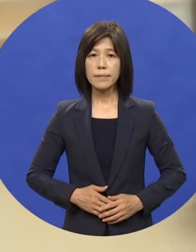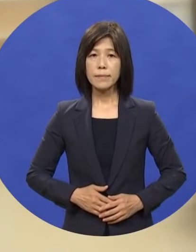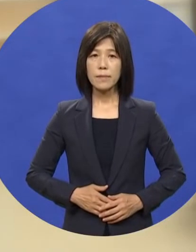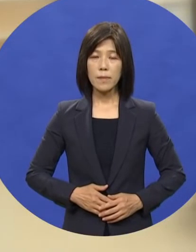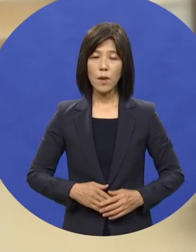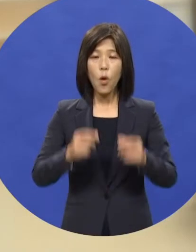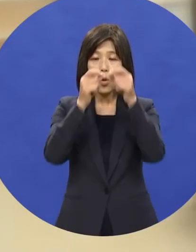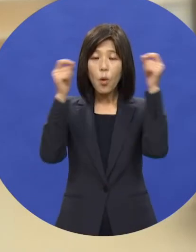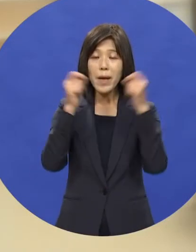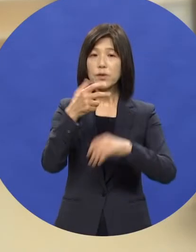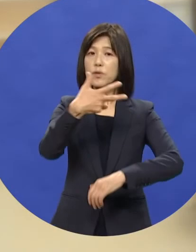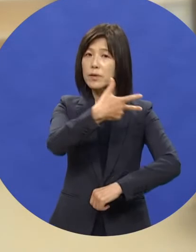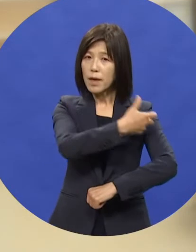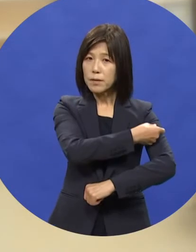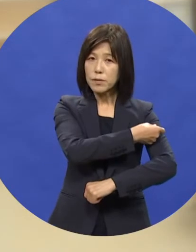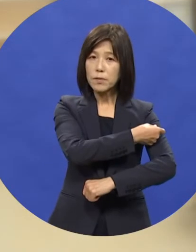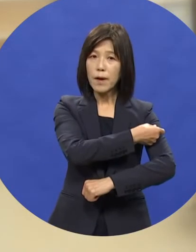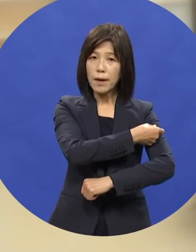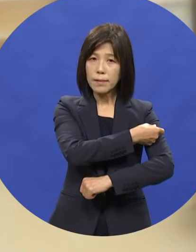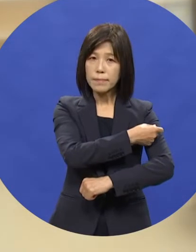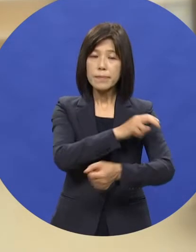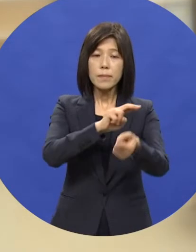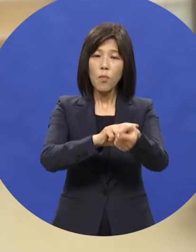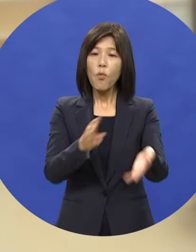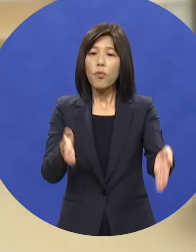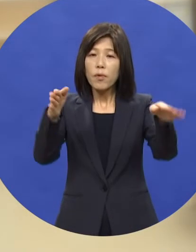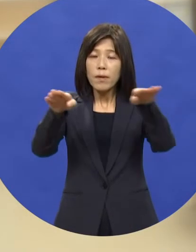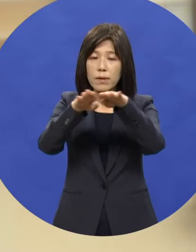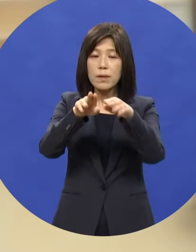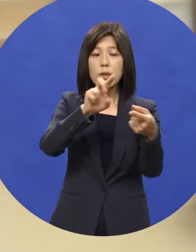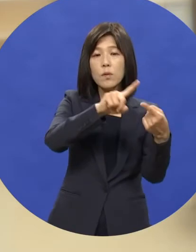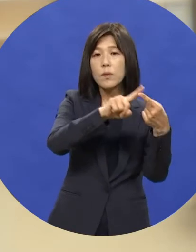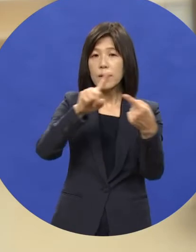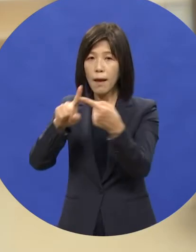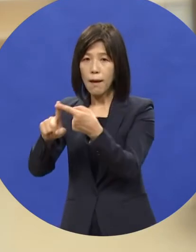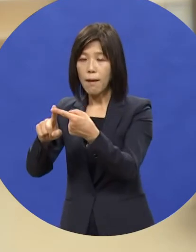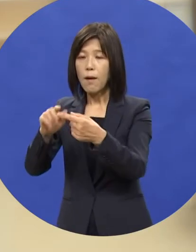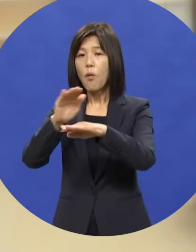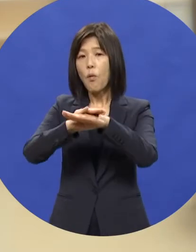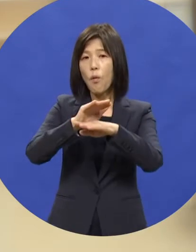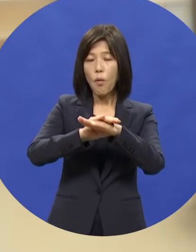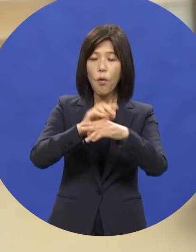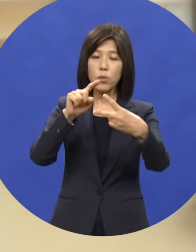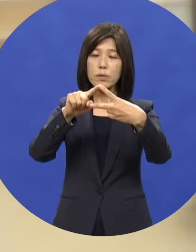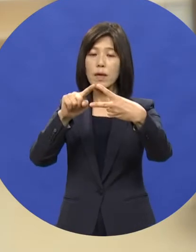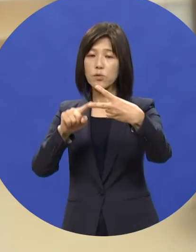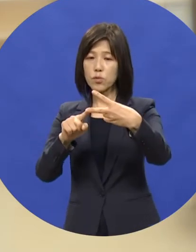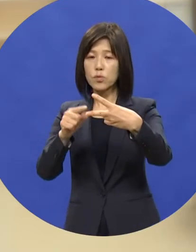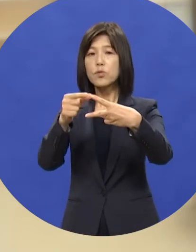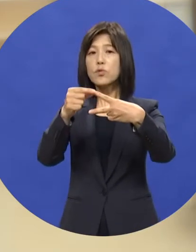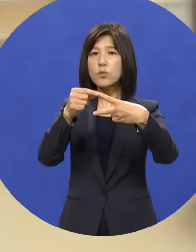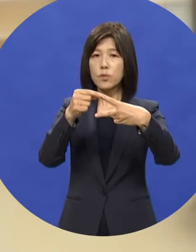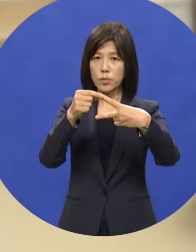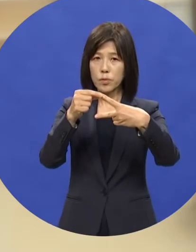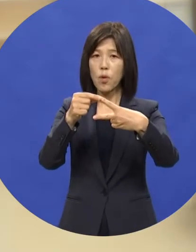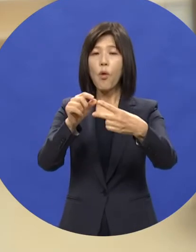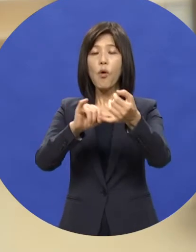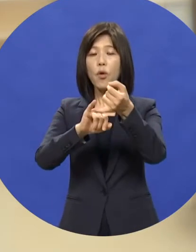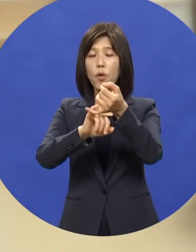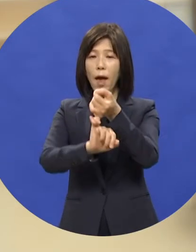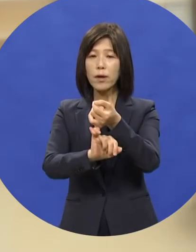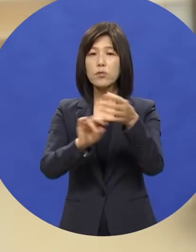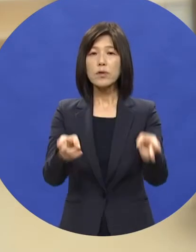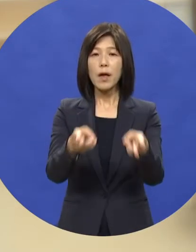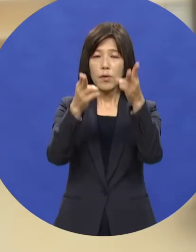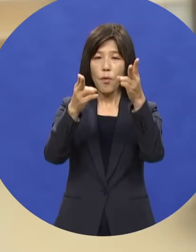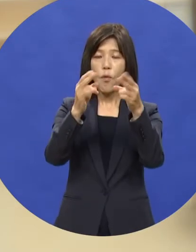個別接種については医療機関によって、1、予約専用ホームページで、